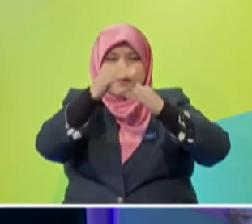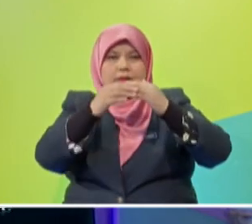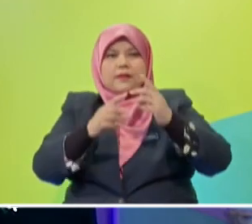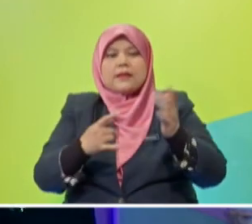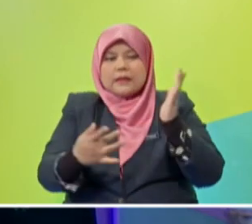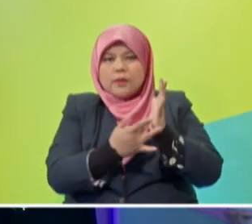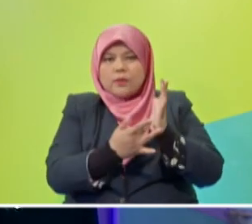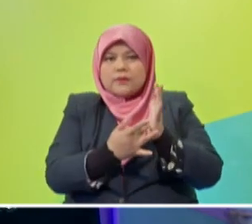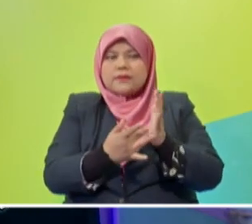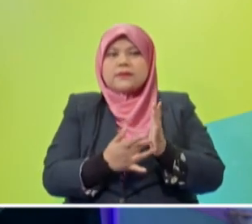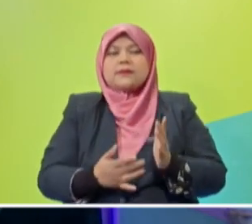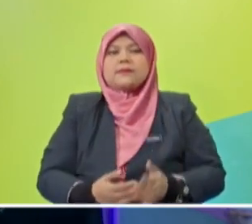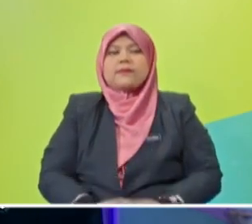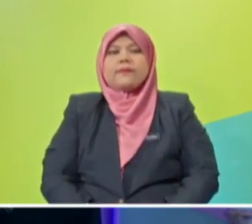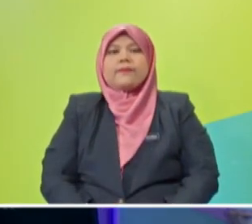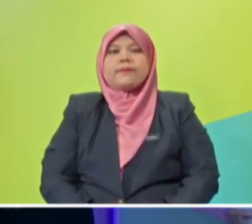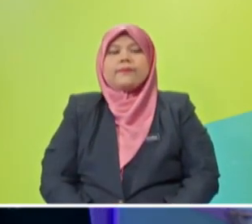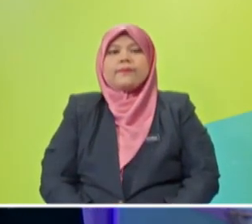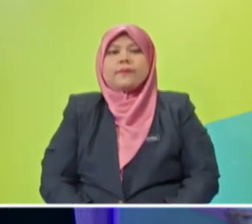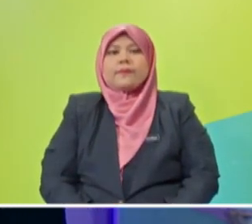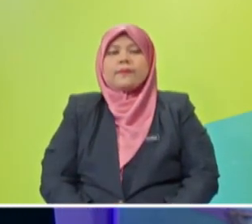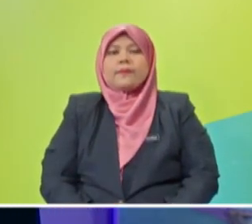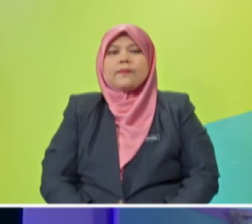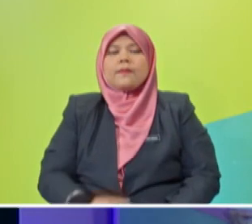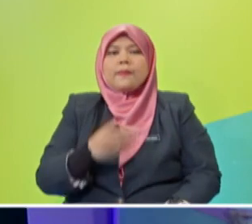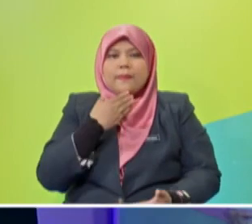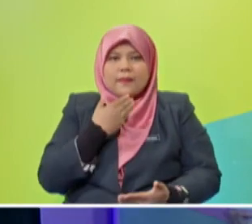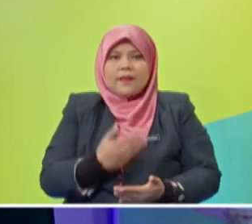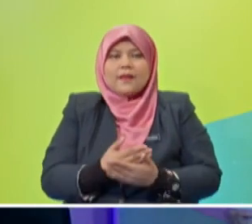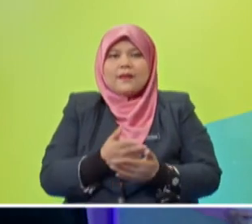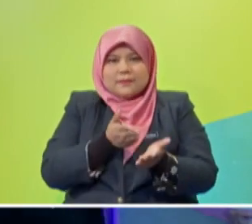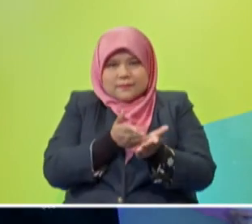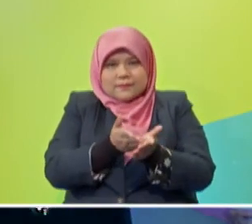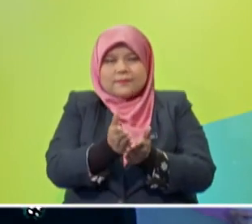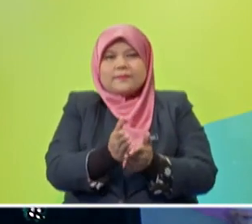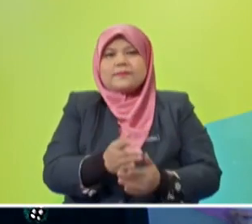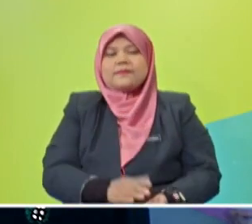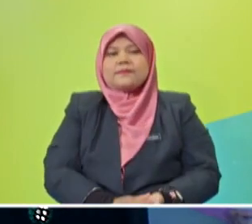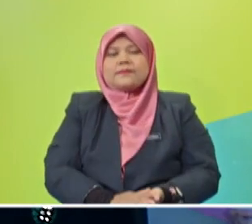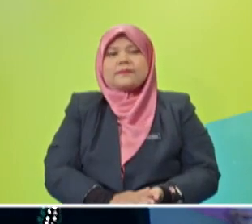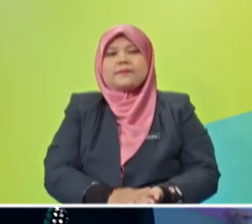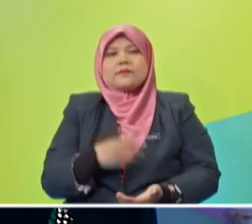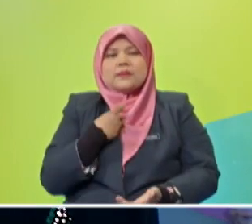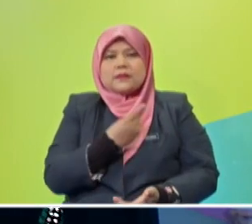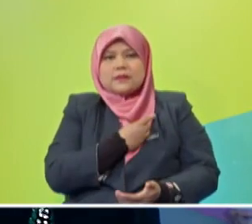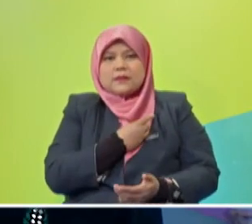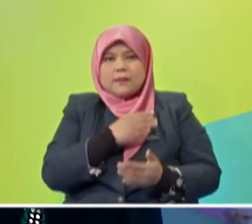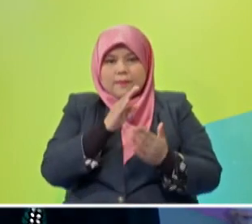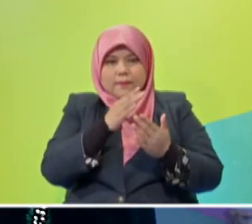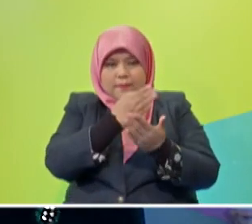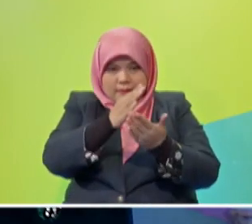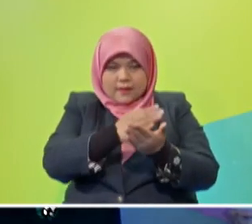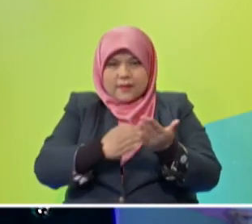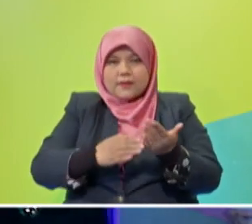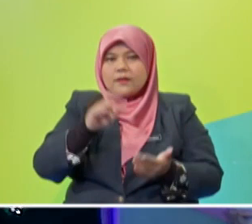sebagainya. Okey, baiklah. Okey, seterusnya kita akan ke bahagian soalan.